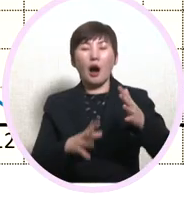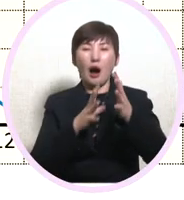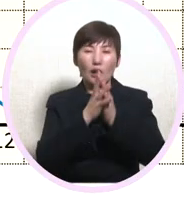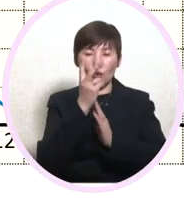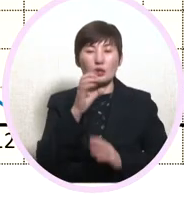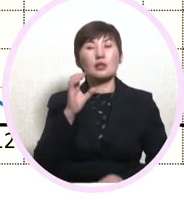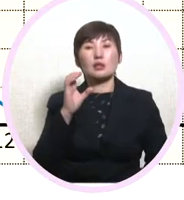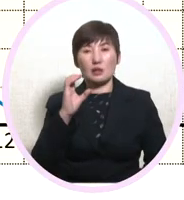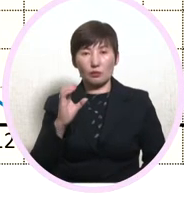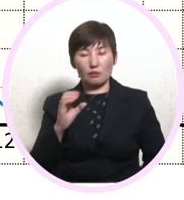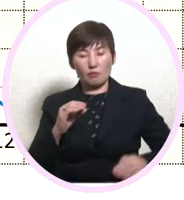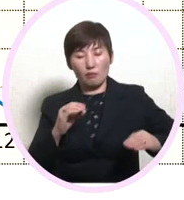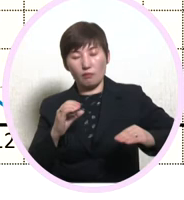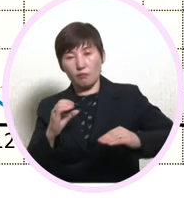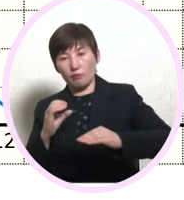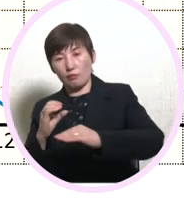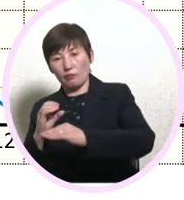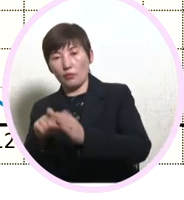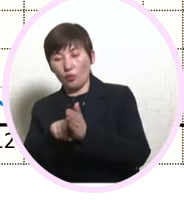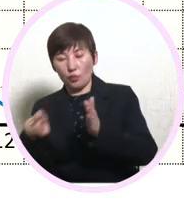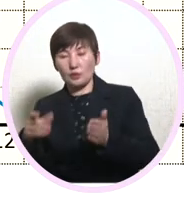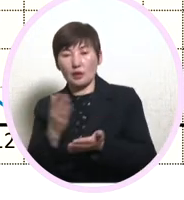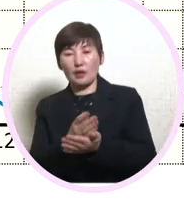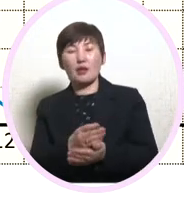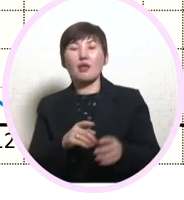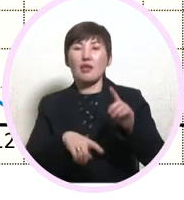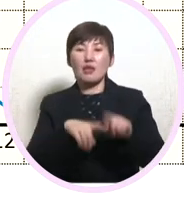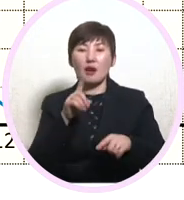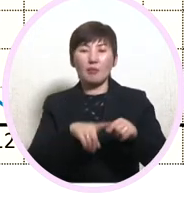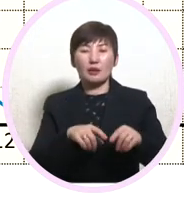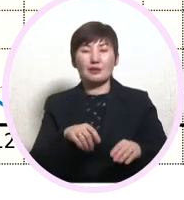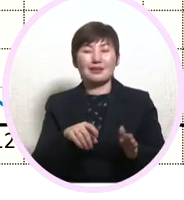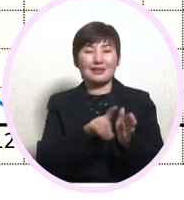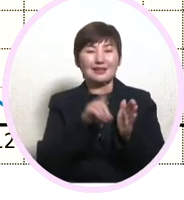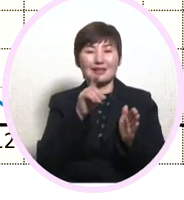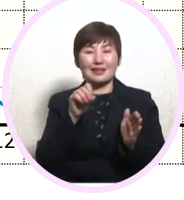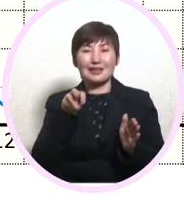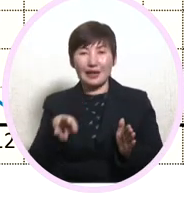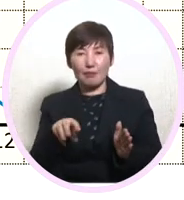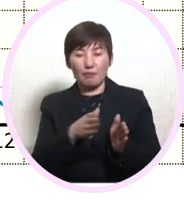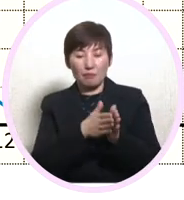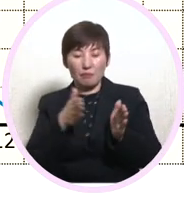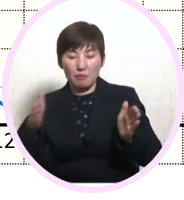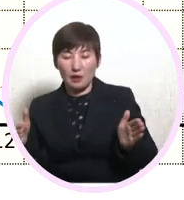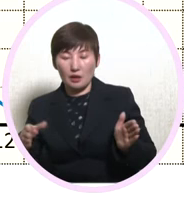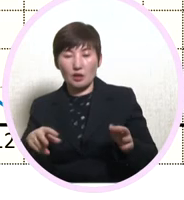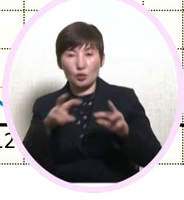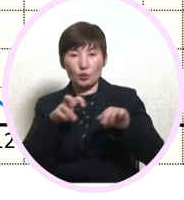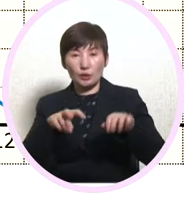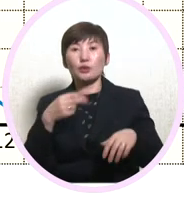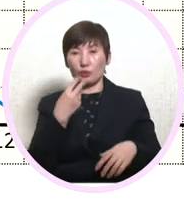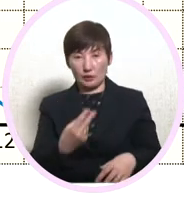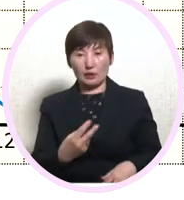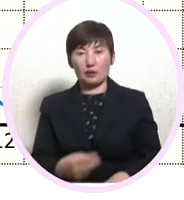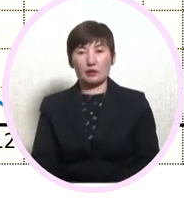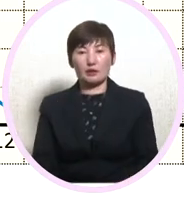секундын турш хөдлөхдөө ямар хэмжээтэй зам туулсан бэ гэдгийг сонирхъя. Энэ зам